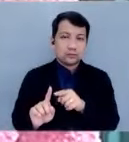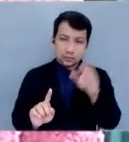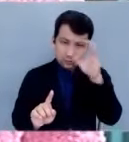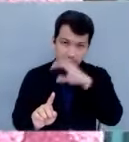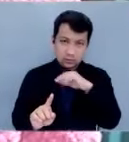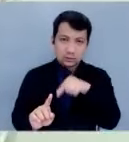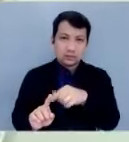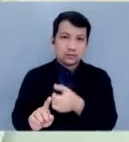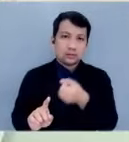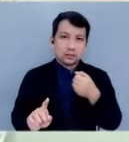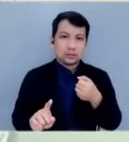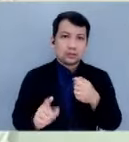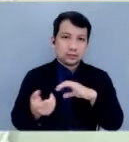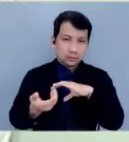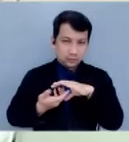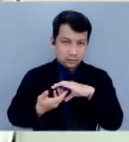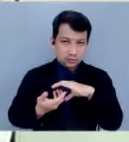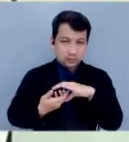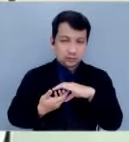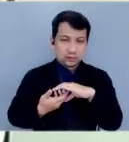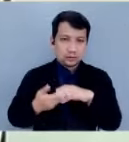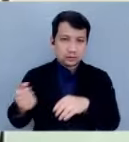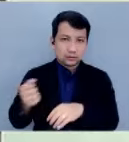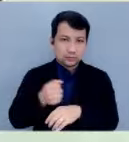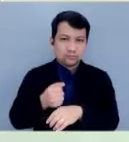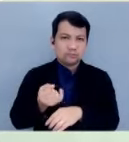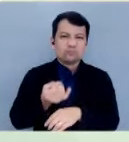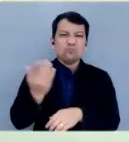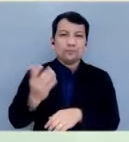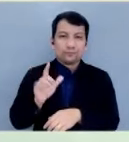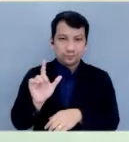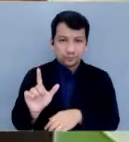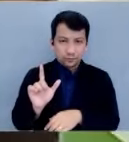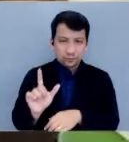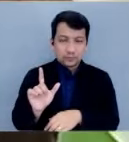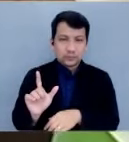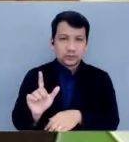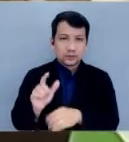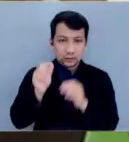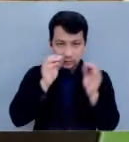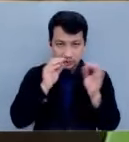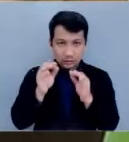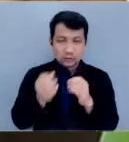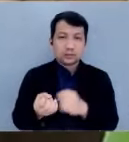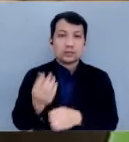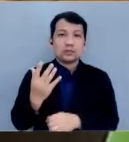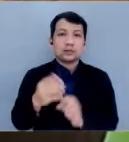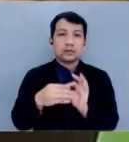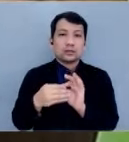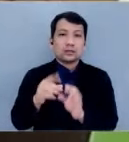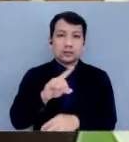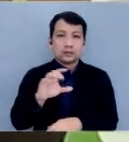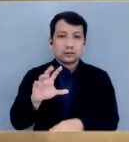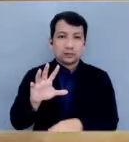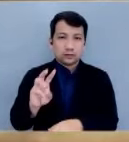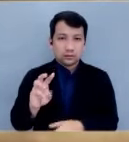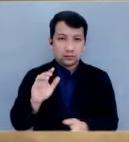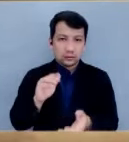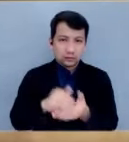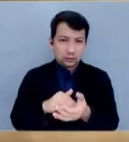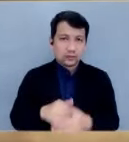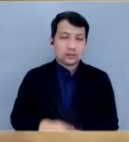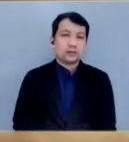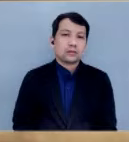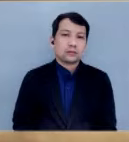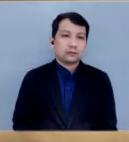mga customer. Nakuha sa kanila ang nasa 20 gramo ng hinihinalang shabu na nagkakahalaga ng 136,000 pesos. Todo tanggi